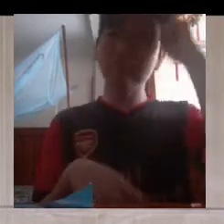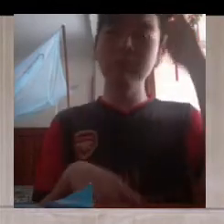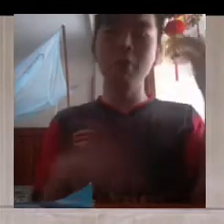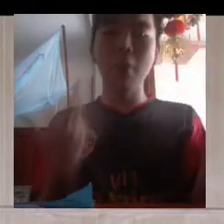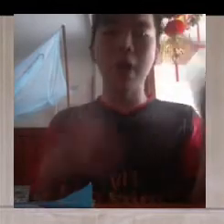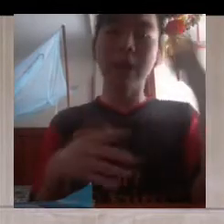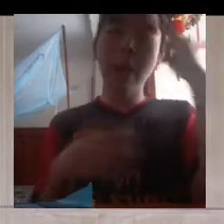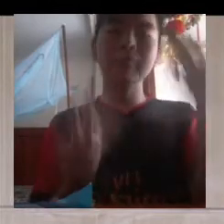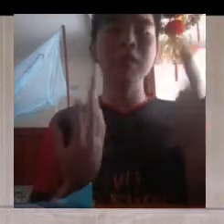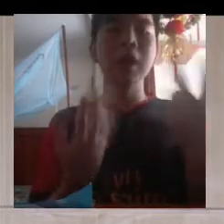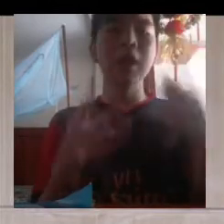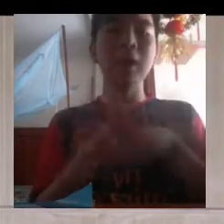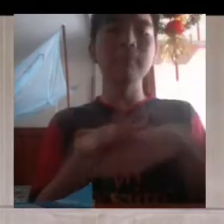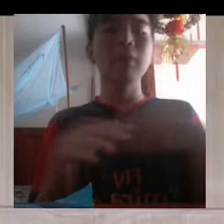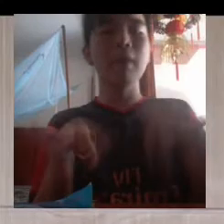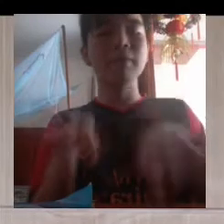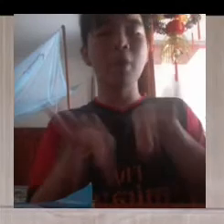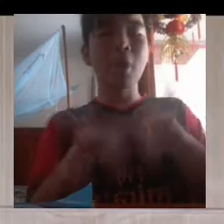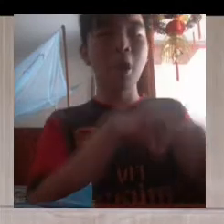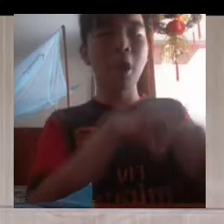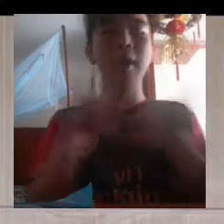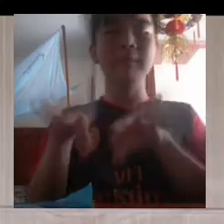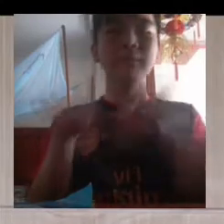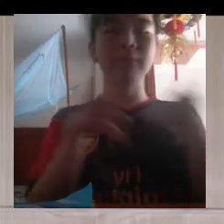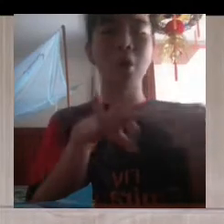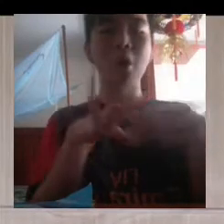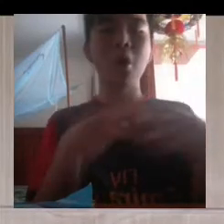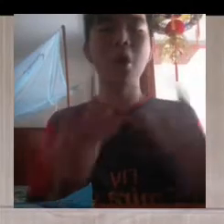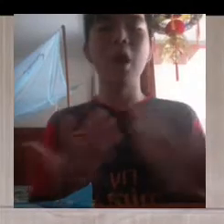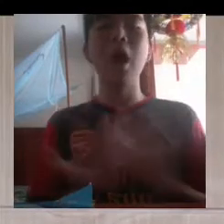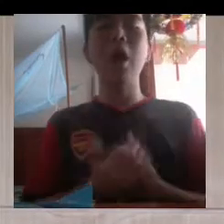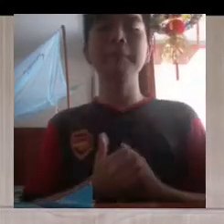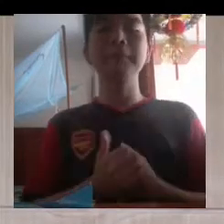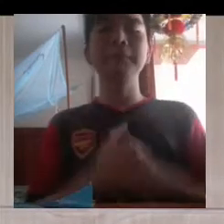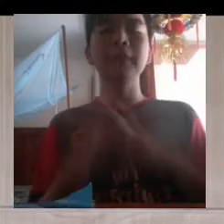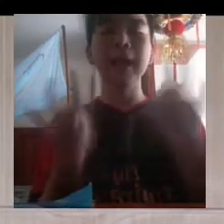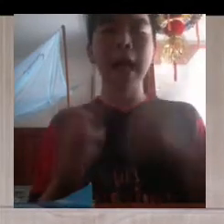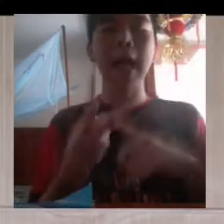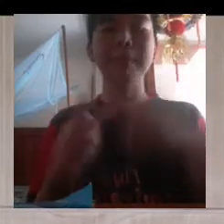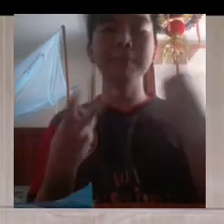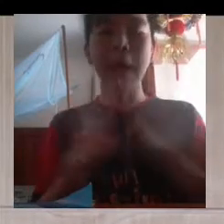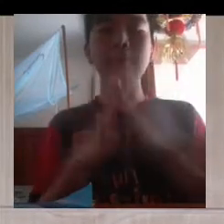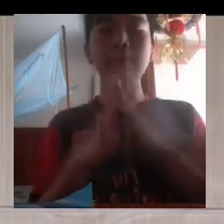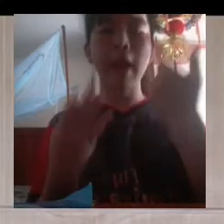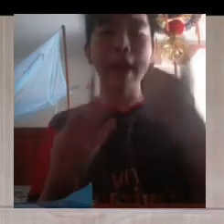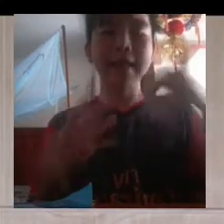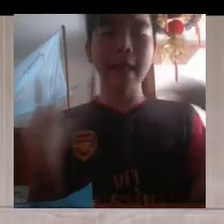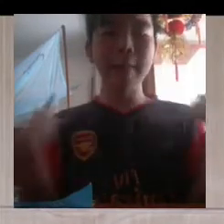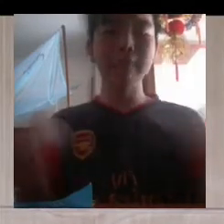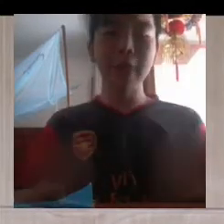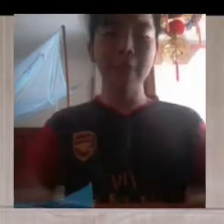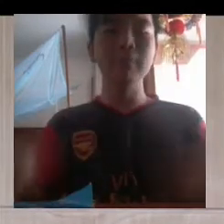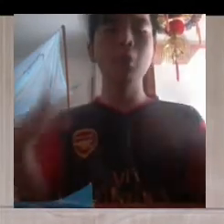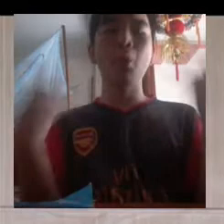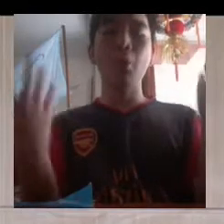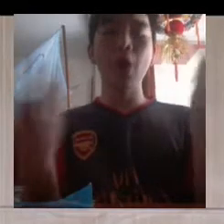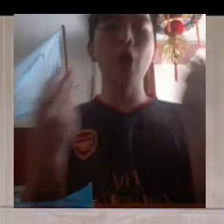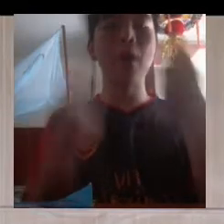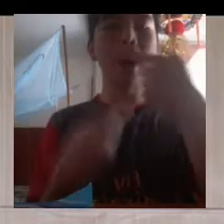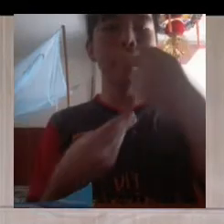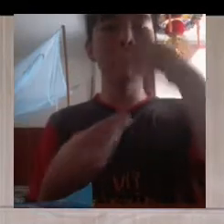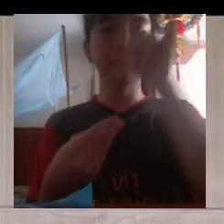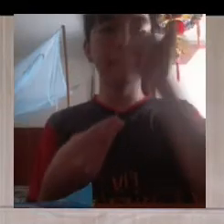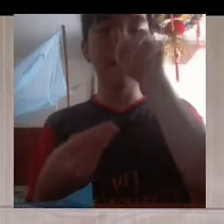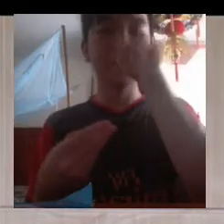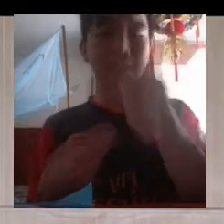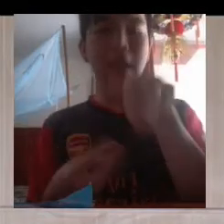là cái sơ hở trong công tác bảo hộ tôi nghĩ là không thể là không có được, mà chúng ta chán cách này bằng cách nào. Tôi đề nghị là bệnh viện nghiên